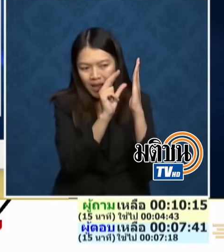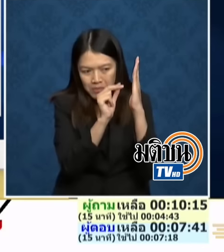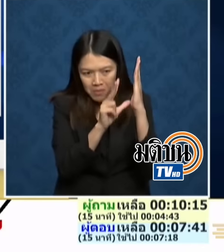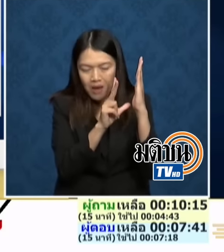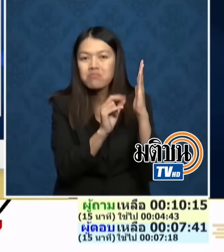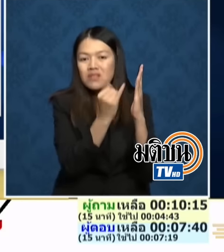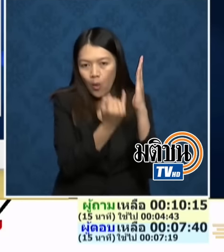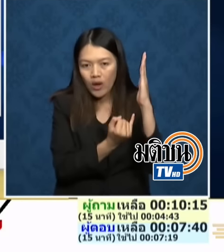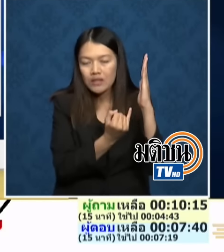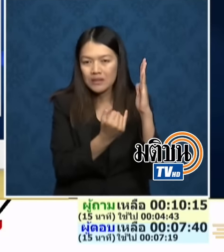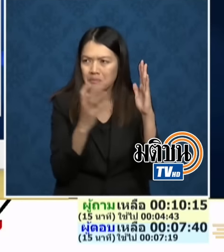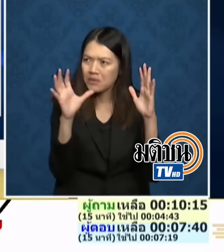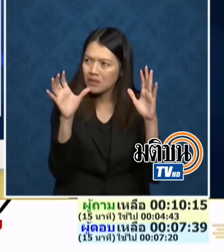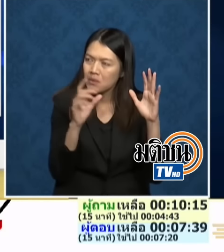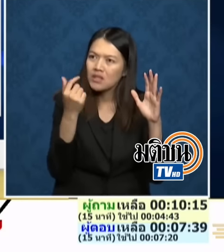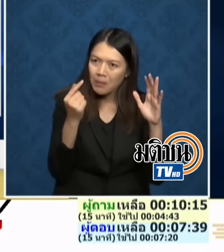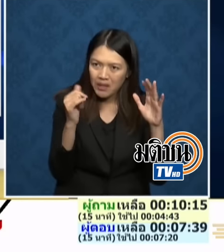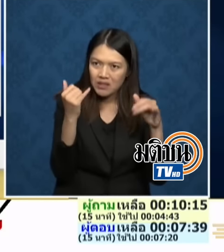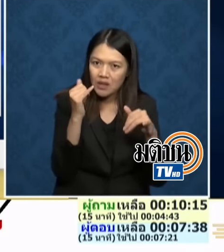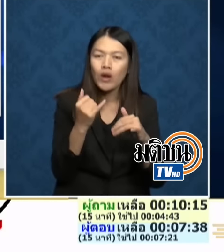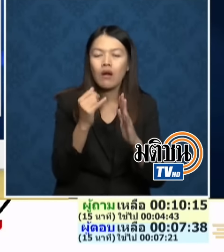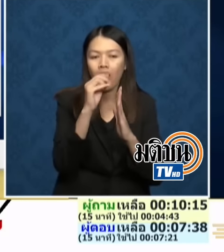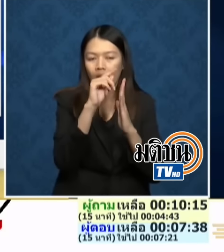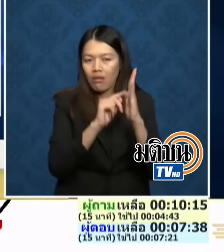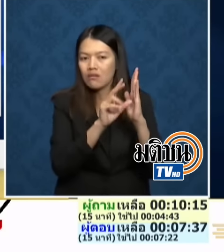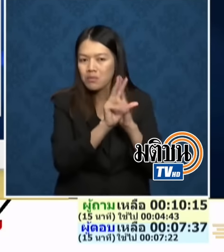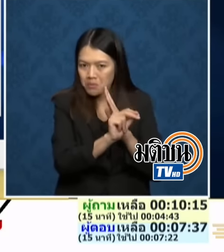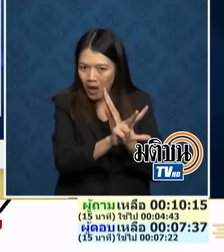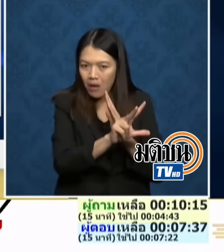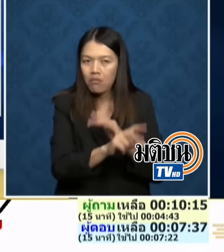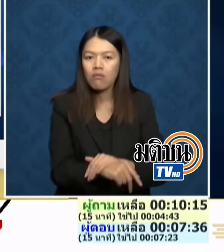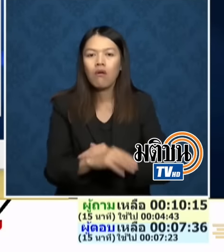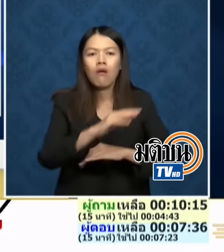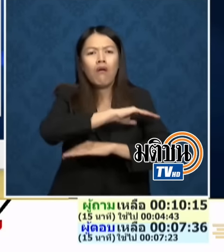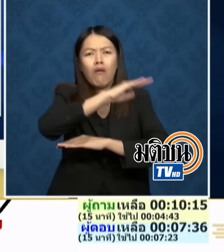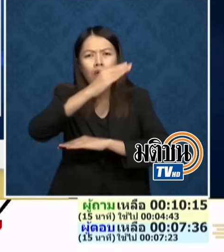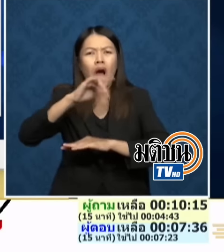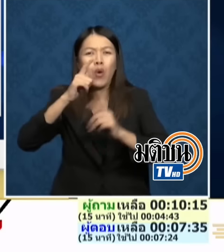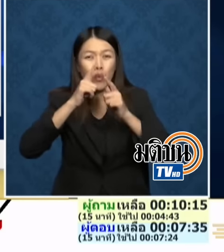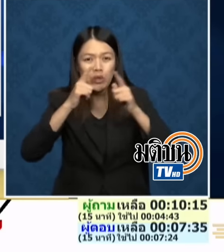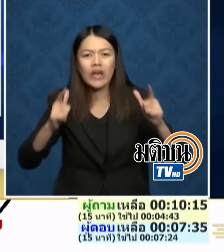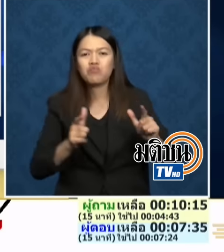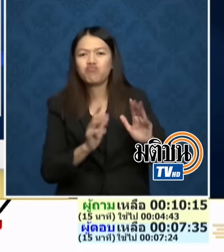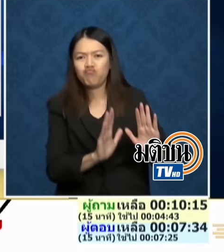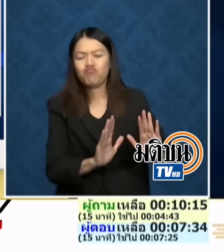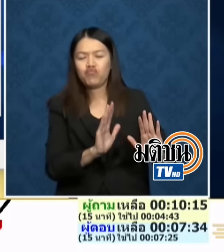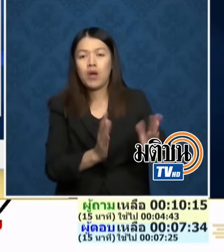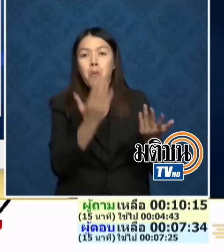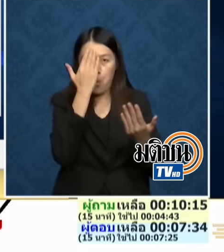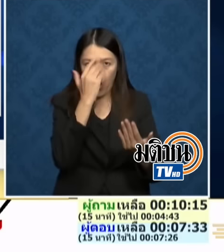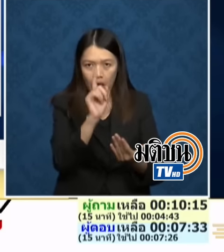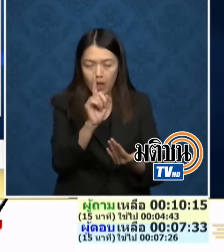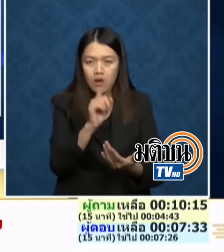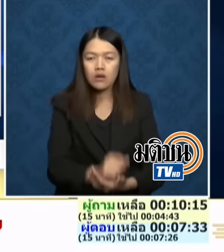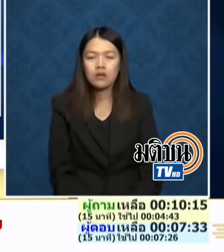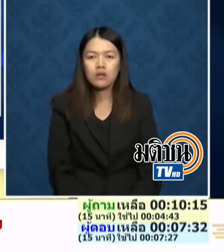จัหวัดเหลืออี 33 จัหวัด เขาใหญ่เป็พื้นที่ที่เขายกเว้นเพราะว่า